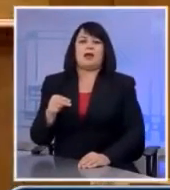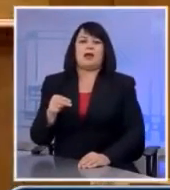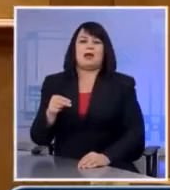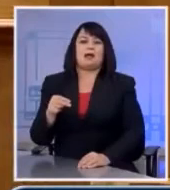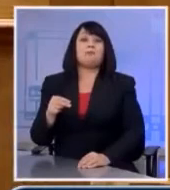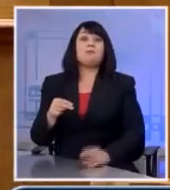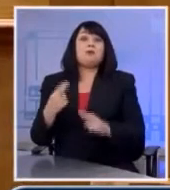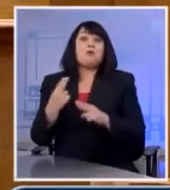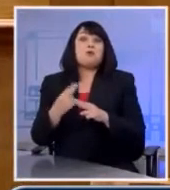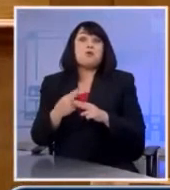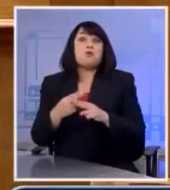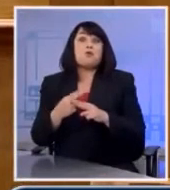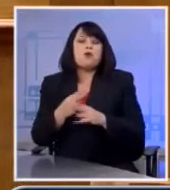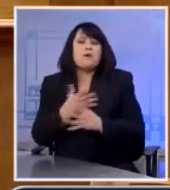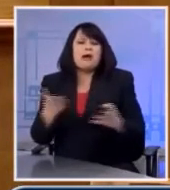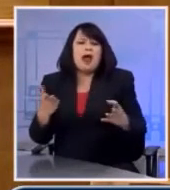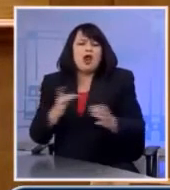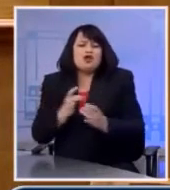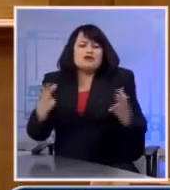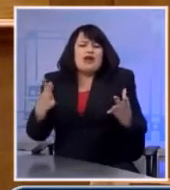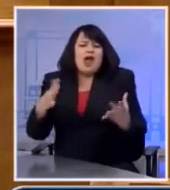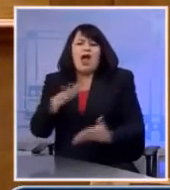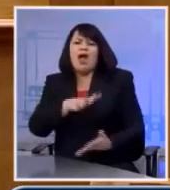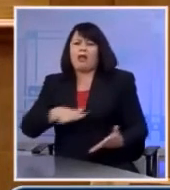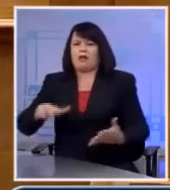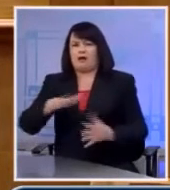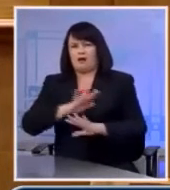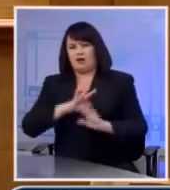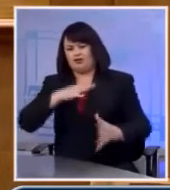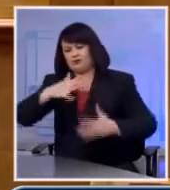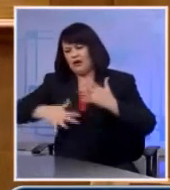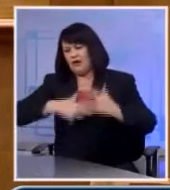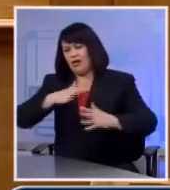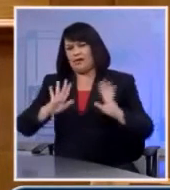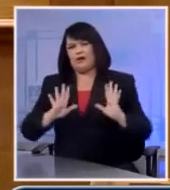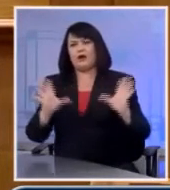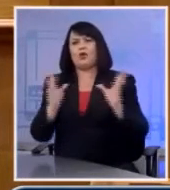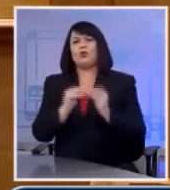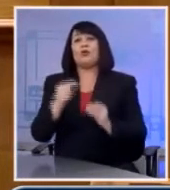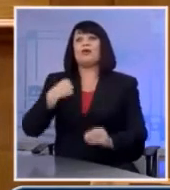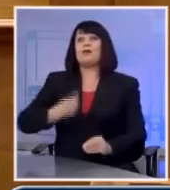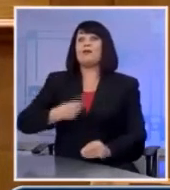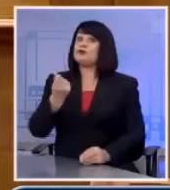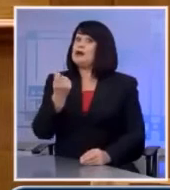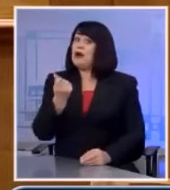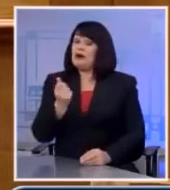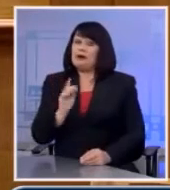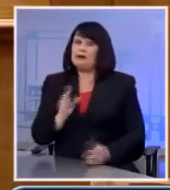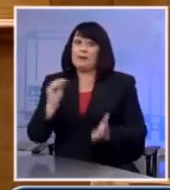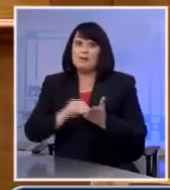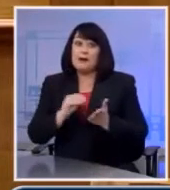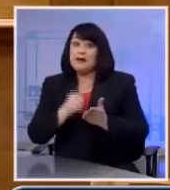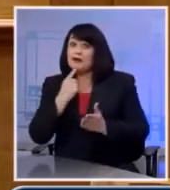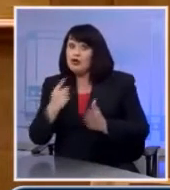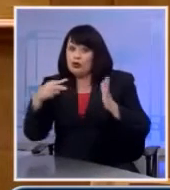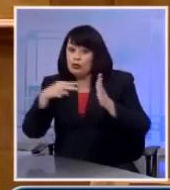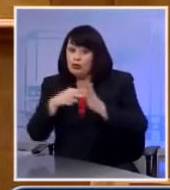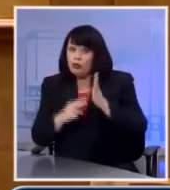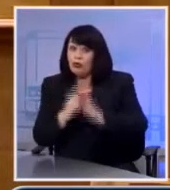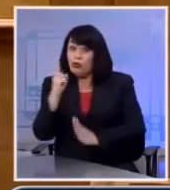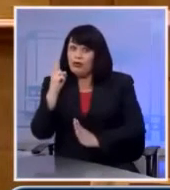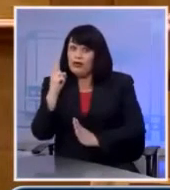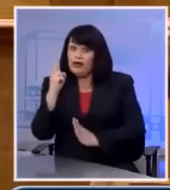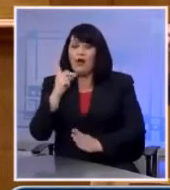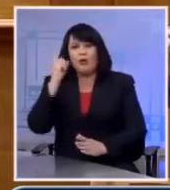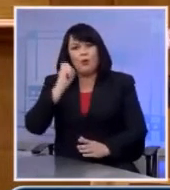ένα από τα μεγαλύτερα σκάνδαλα που αφορούν το δημόσιο χρήμα. Διότι επαναλαμβάνω, το 12